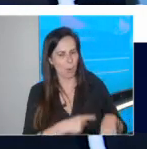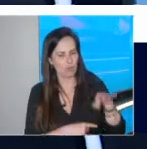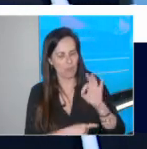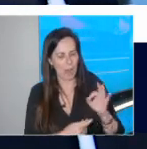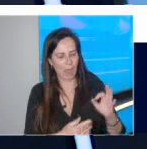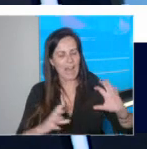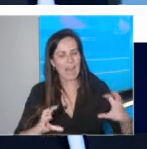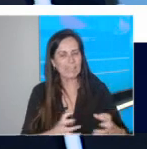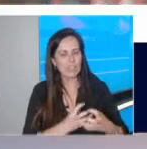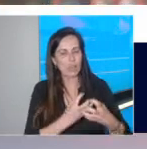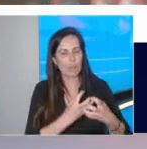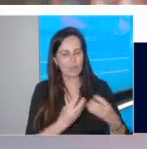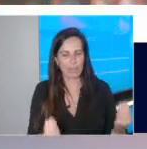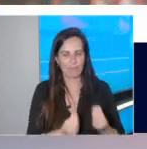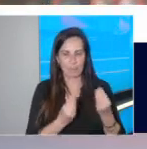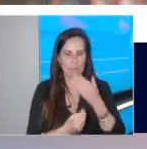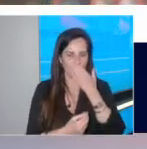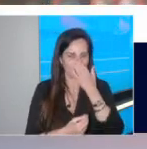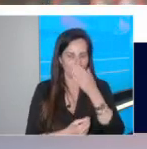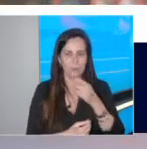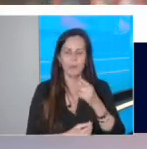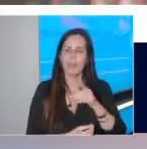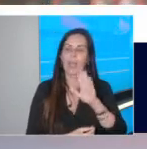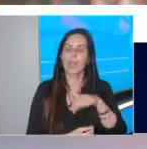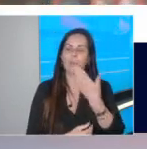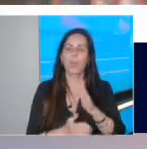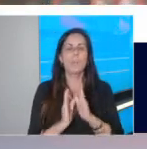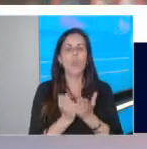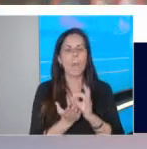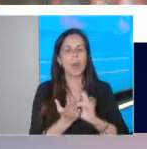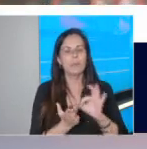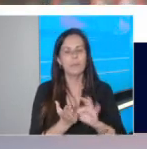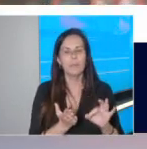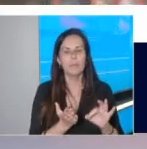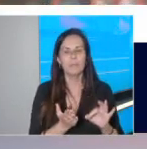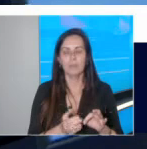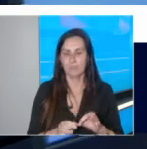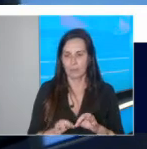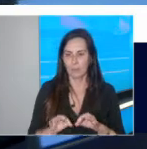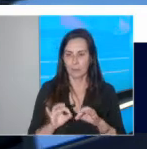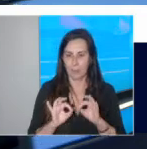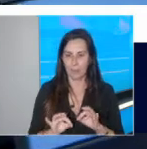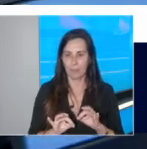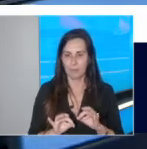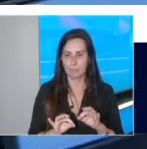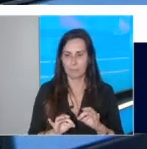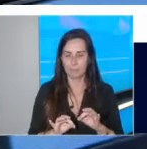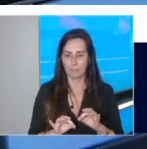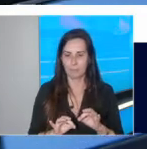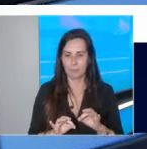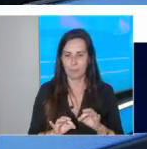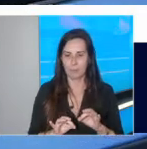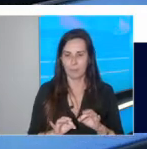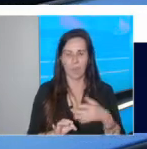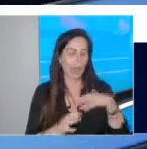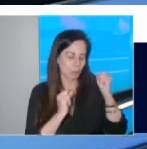גם אחד הפריטים שקיבלתם היה יומן, נכון? אז באמת מתקבלים לא מעט...